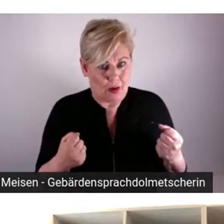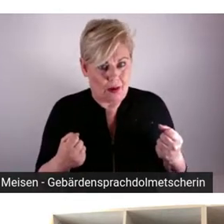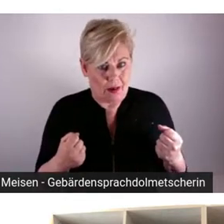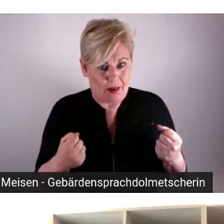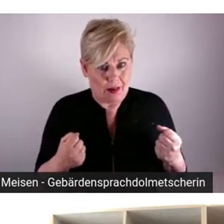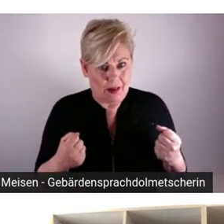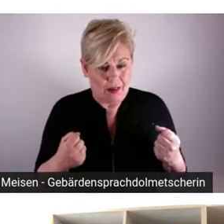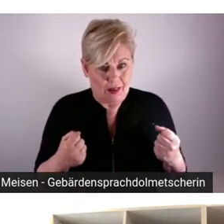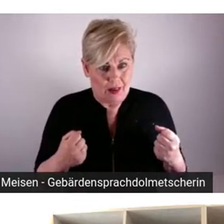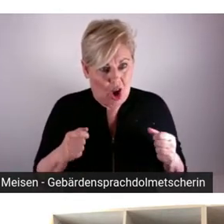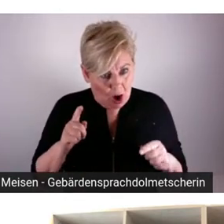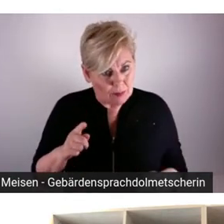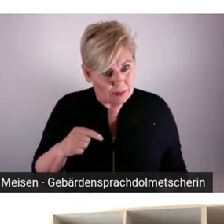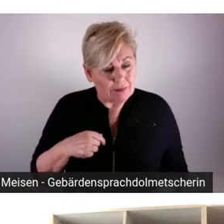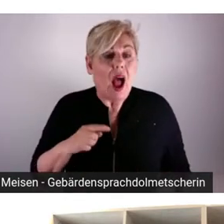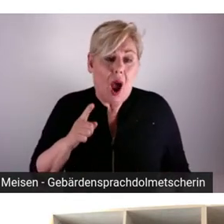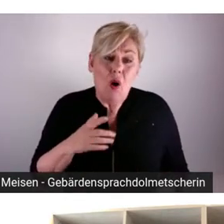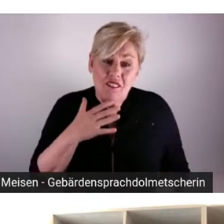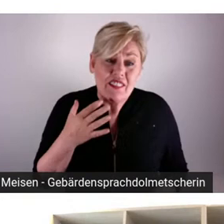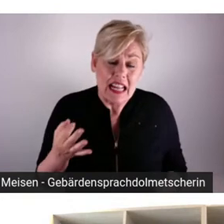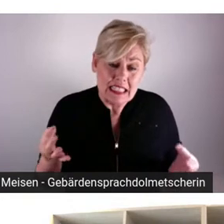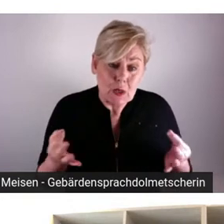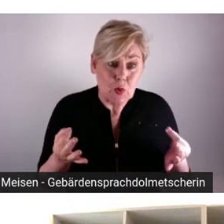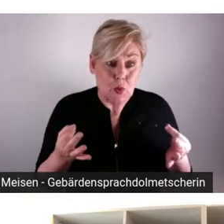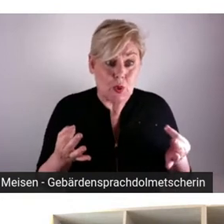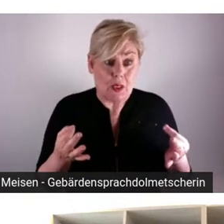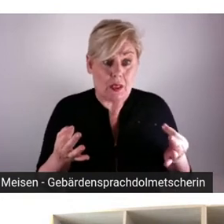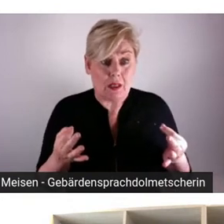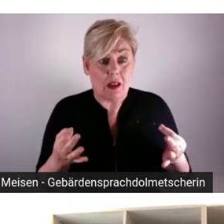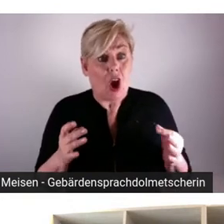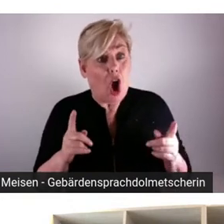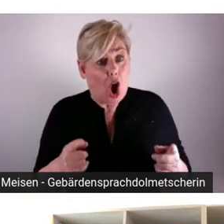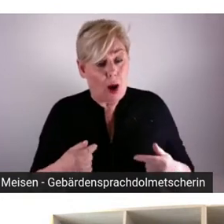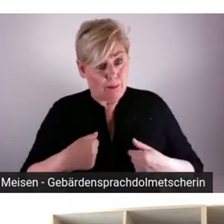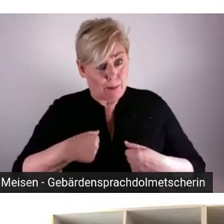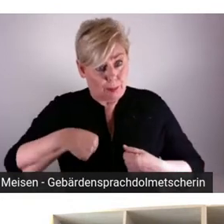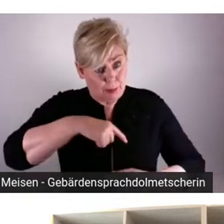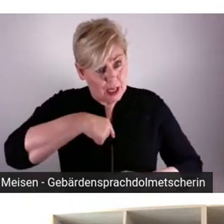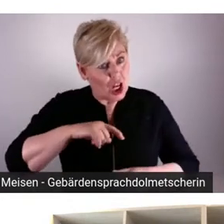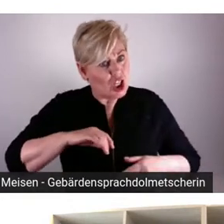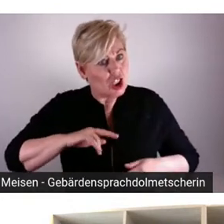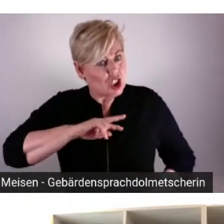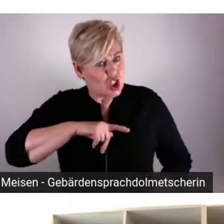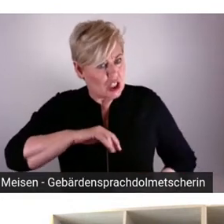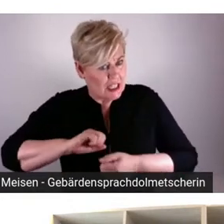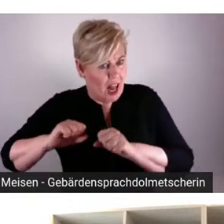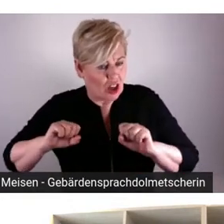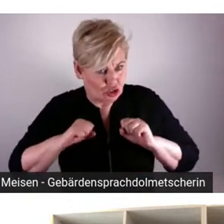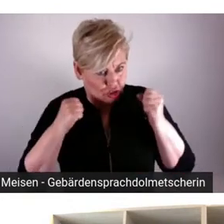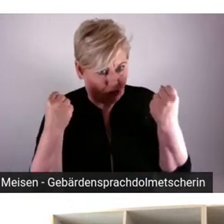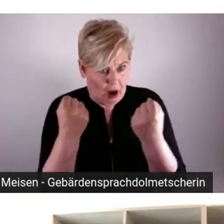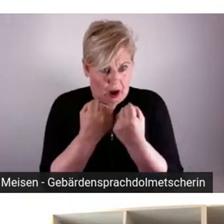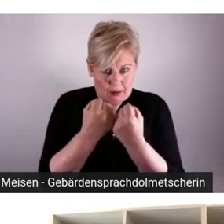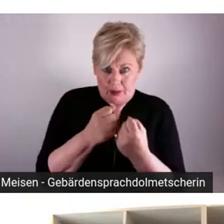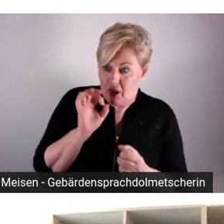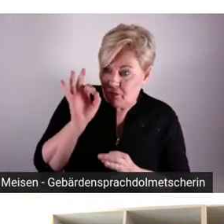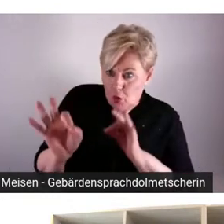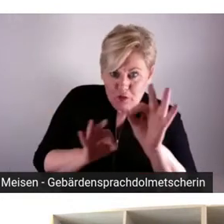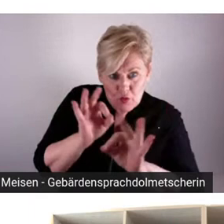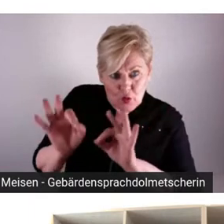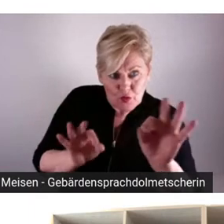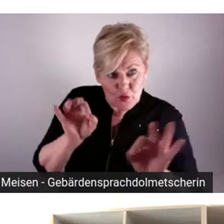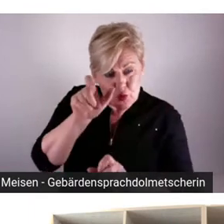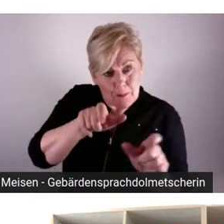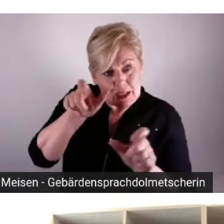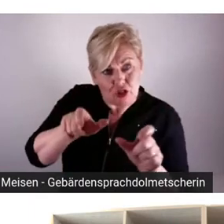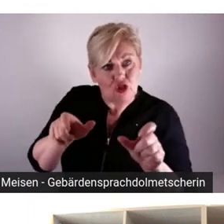gegeben sind. Und das hat natürlich auch sehr, sehr viel damit zu tun, ob wir eigentlich einen Sozialstaat haben, der sich wirklich um die Menschen kümmert oder ob er sie mit